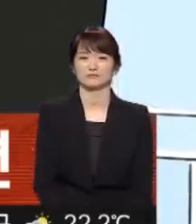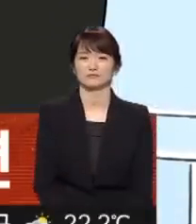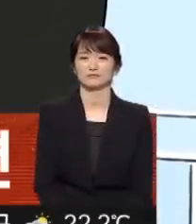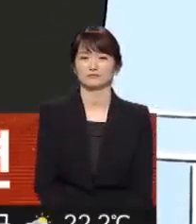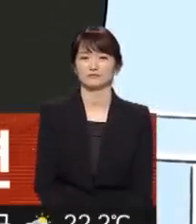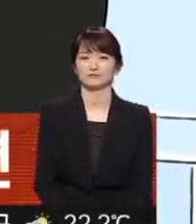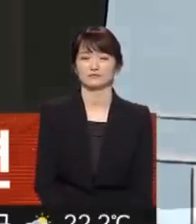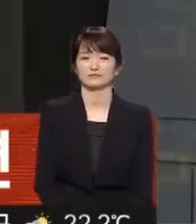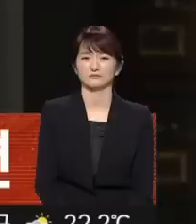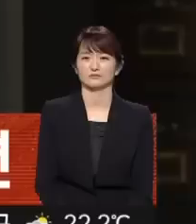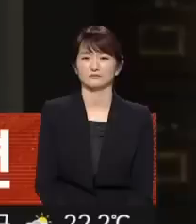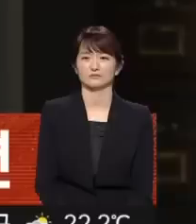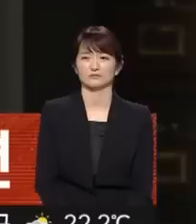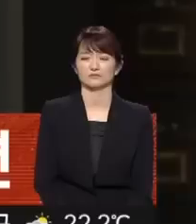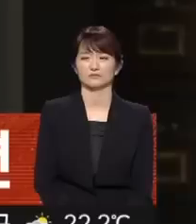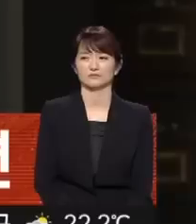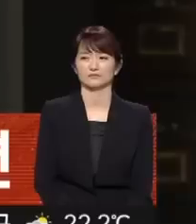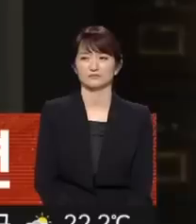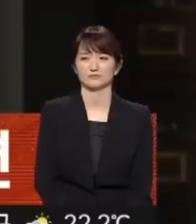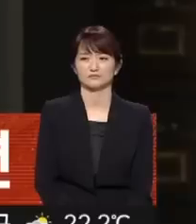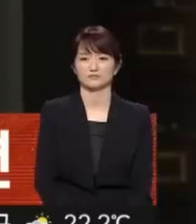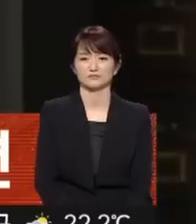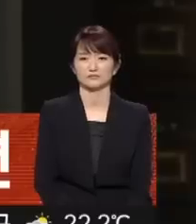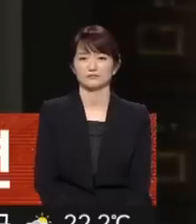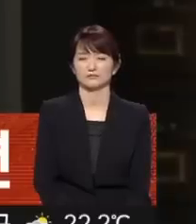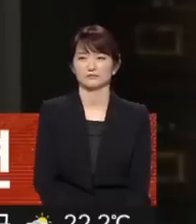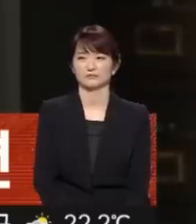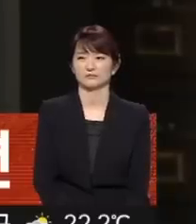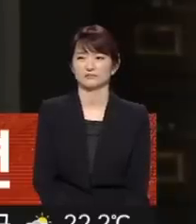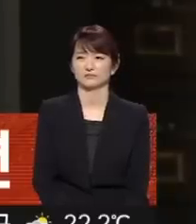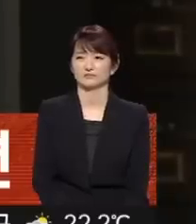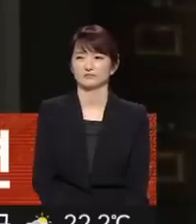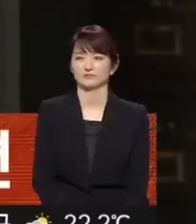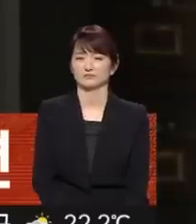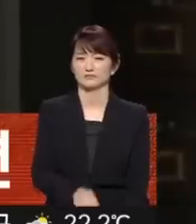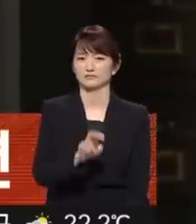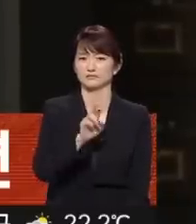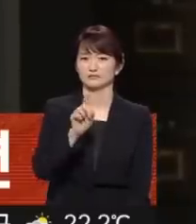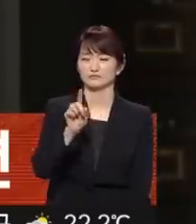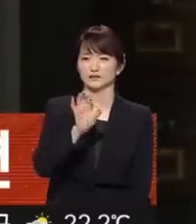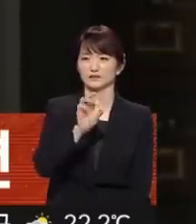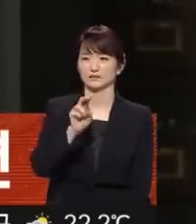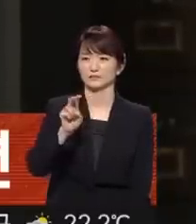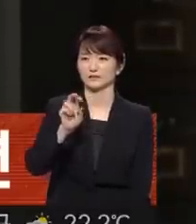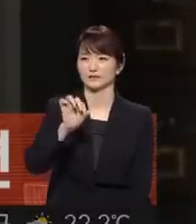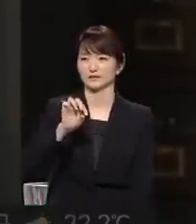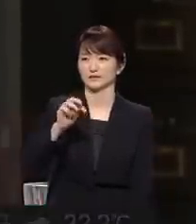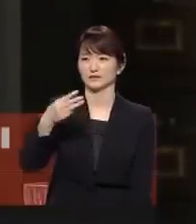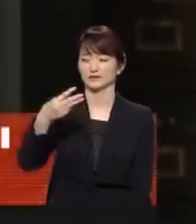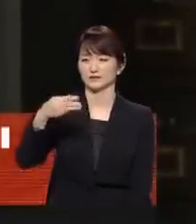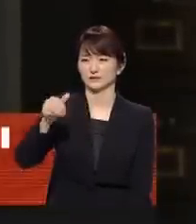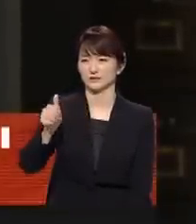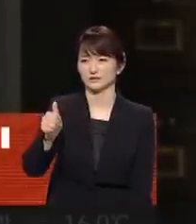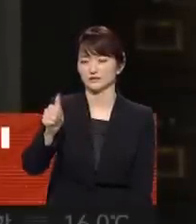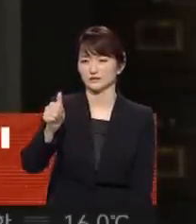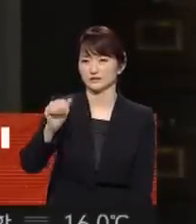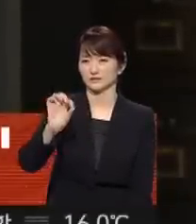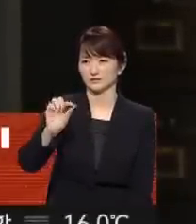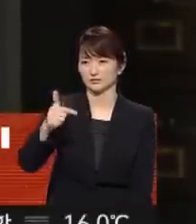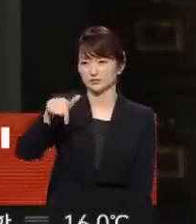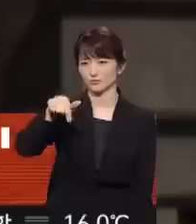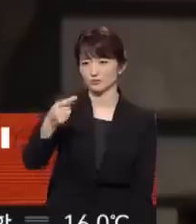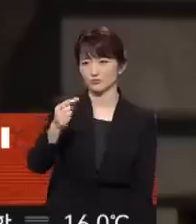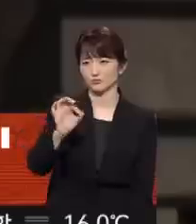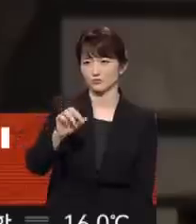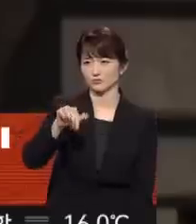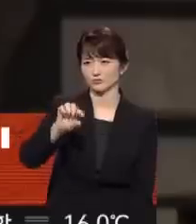아, 교수님 혹시 마마 이른 중천공 아십니까? 제가 이걸 좀